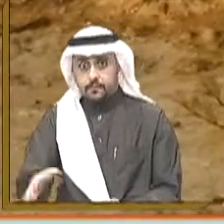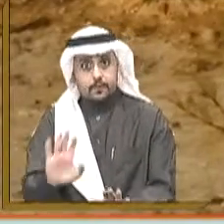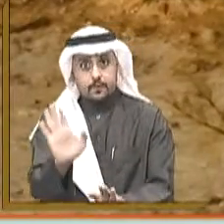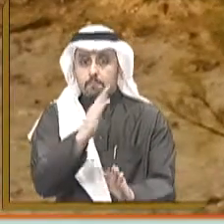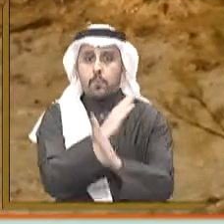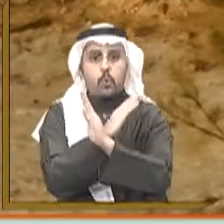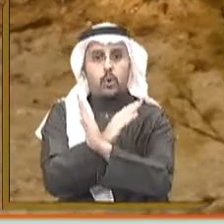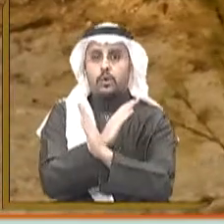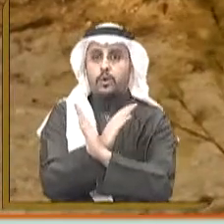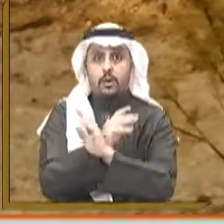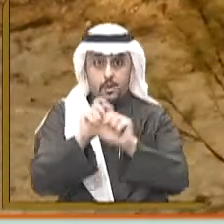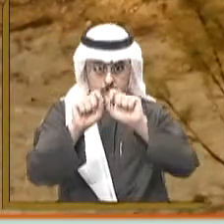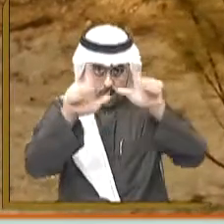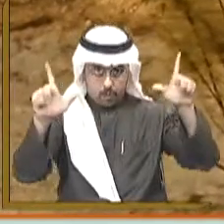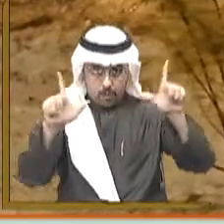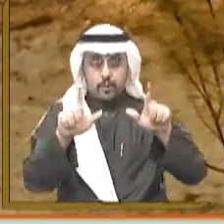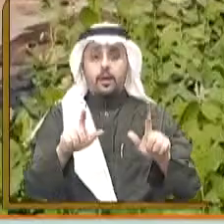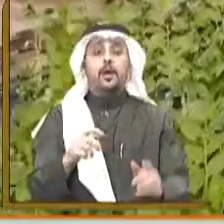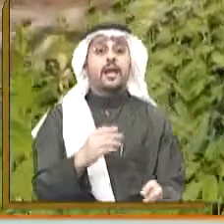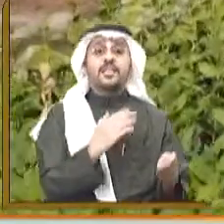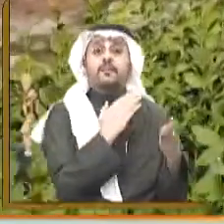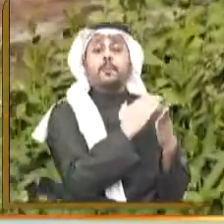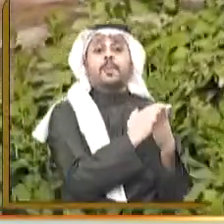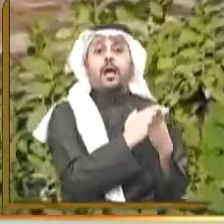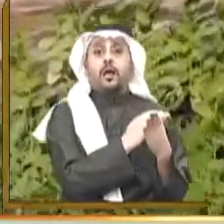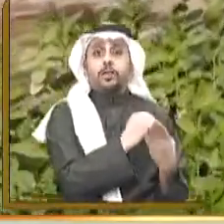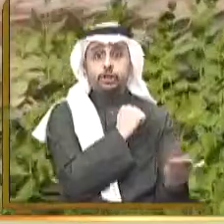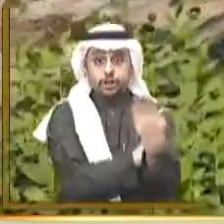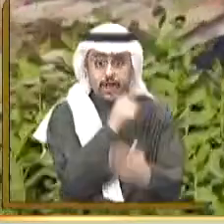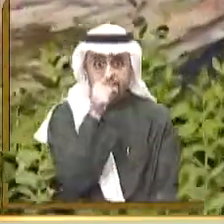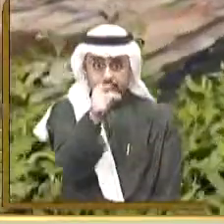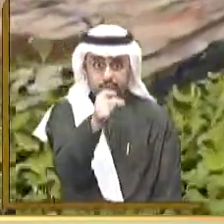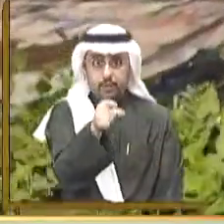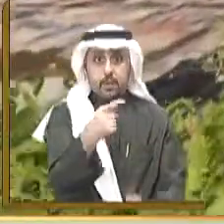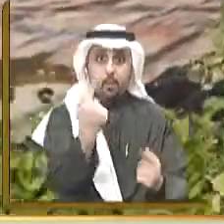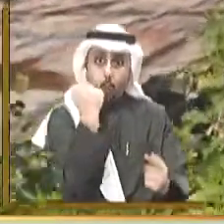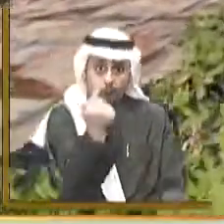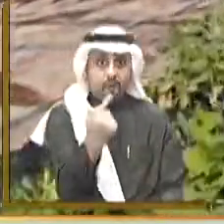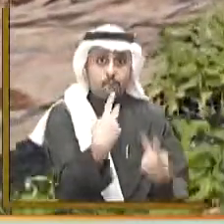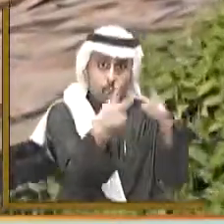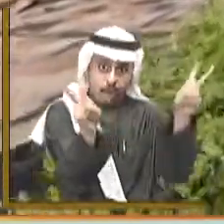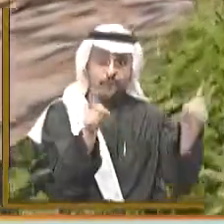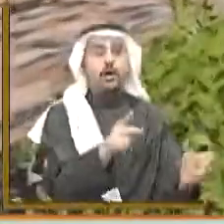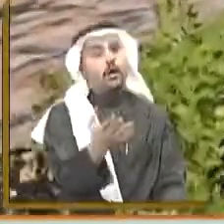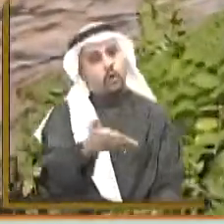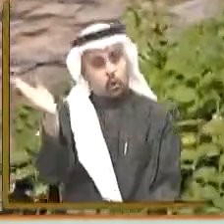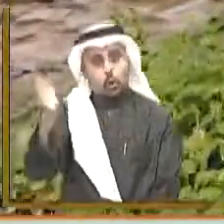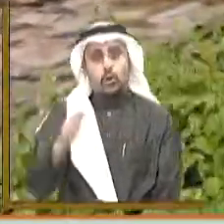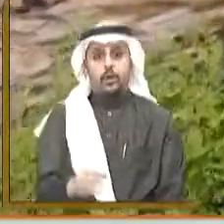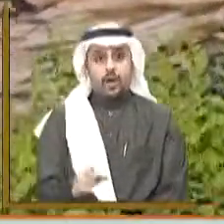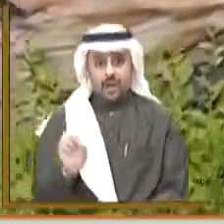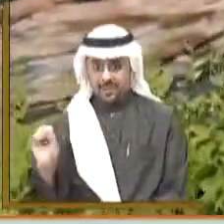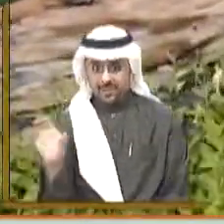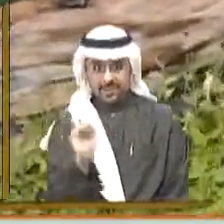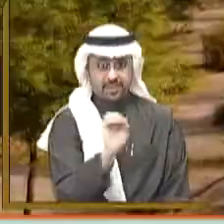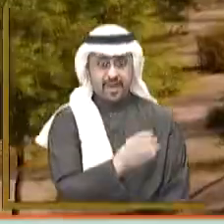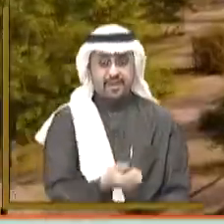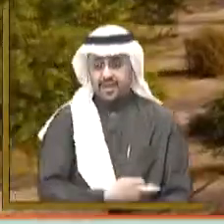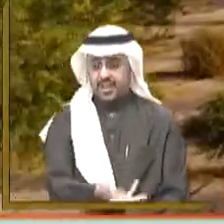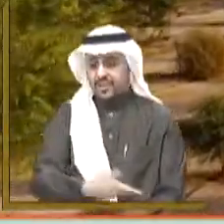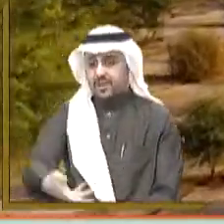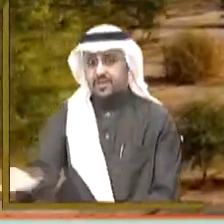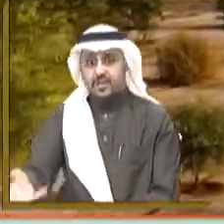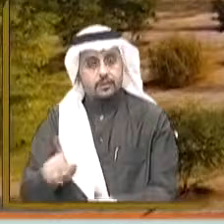والركائز الأساسية للتشجير في المملكة الذي يهدف المركز من خلاله إلى تنمية الغطاء النباتي في المواقع التي